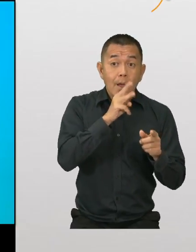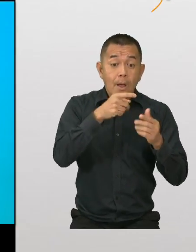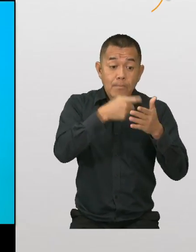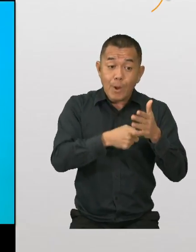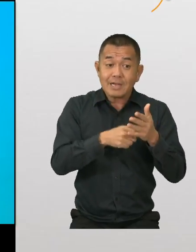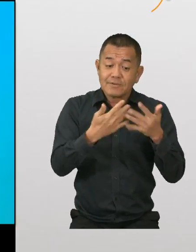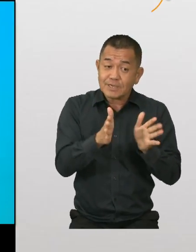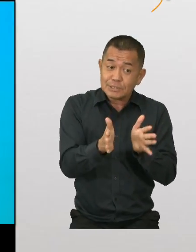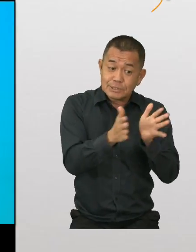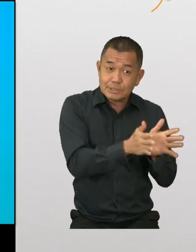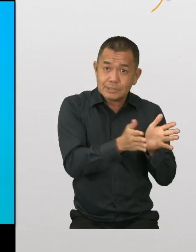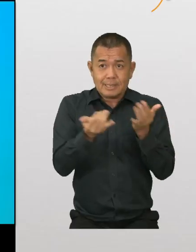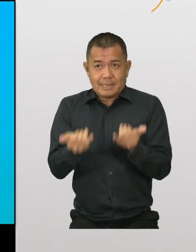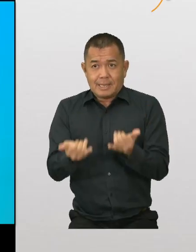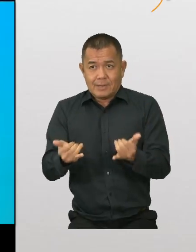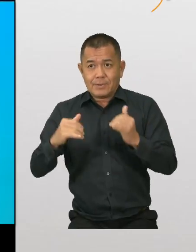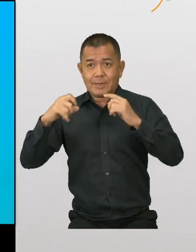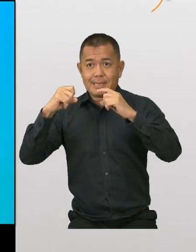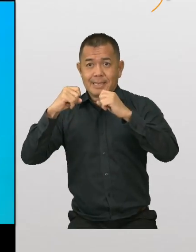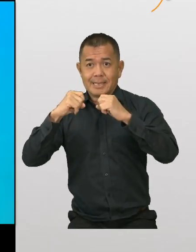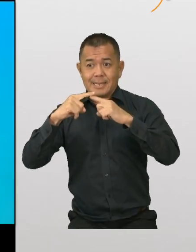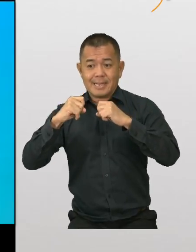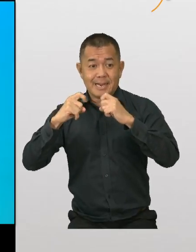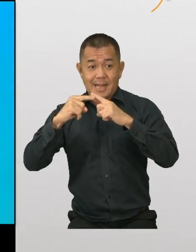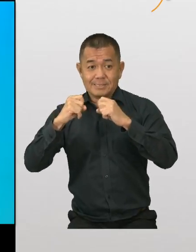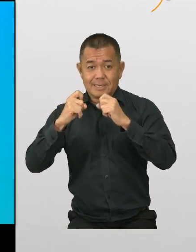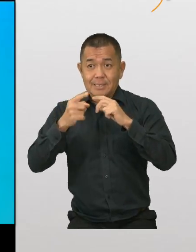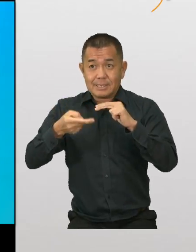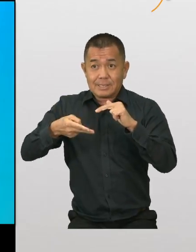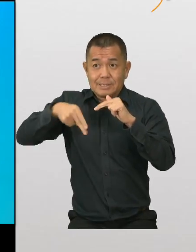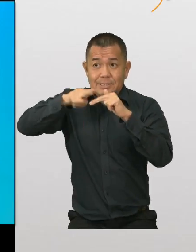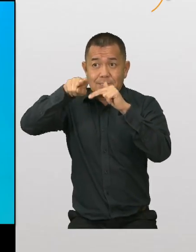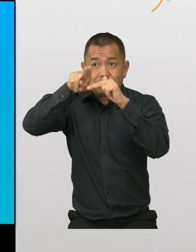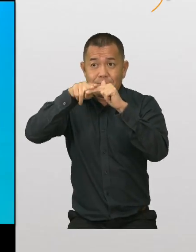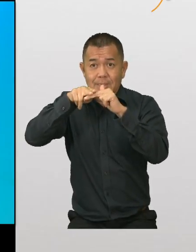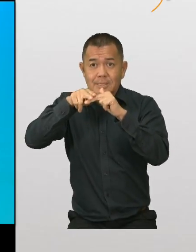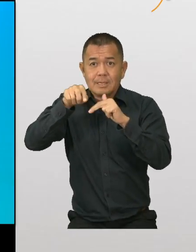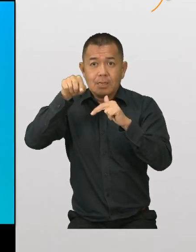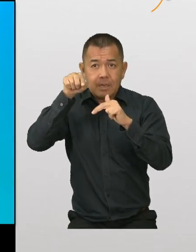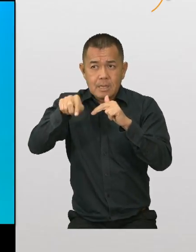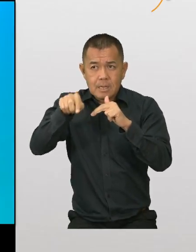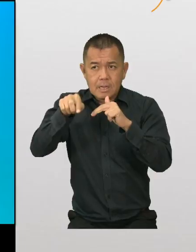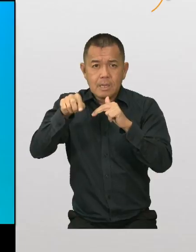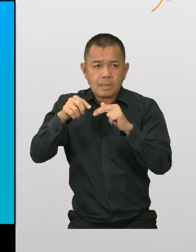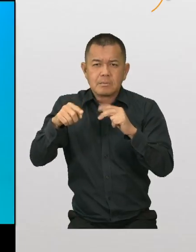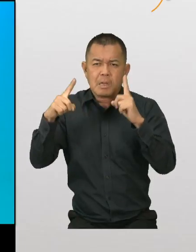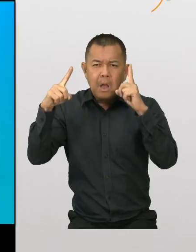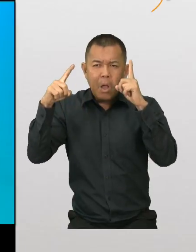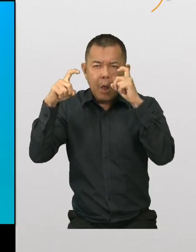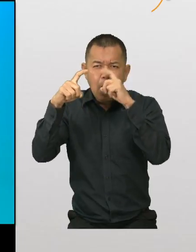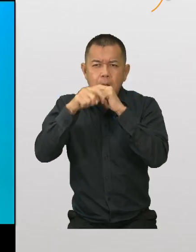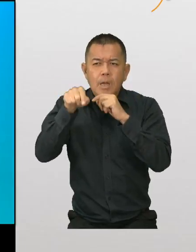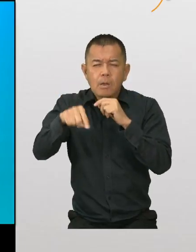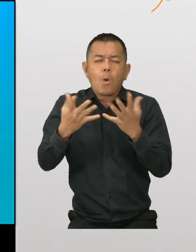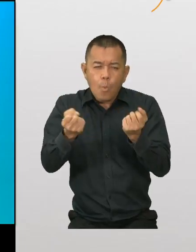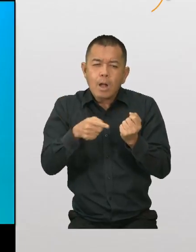复杂，需要一些时 electricity 间 tariffs have also increased this year, but this is a more complicated issue which needs a longer explanation. Let me first do a